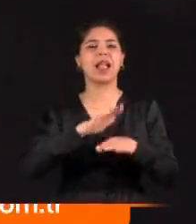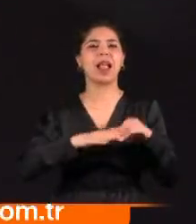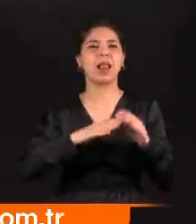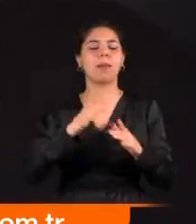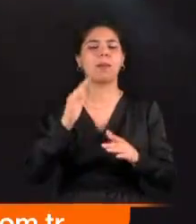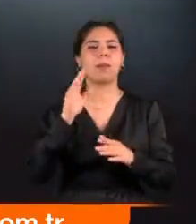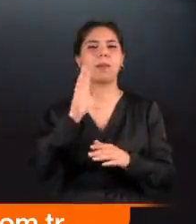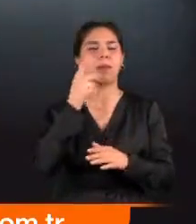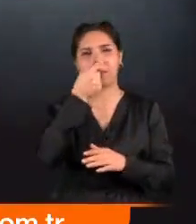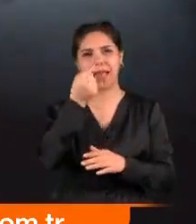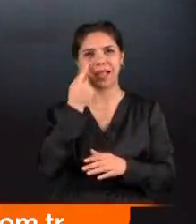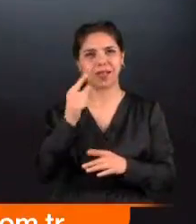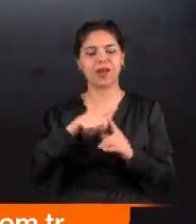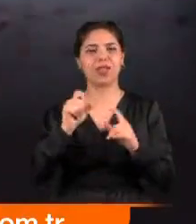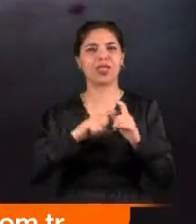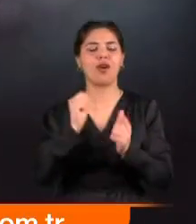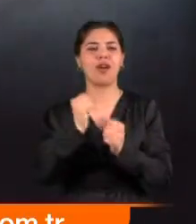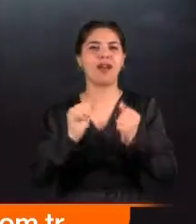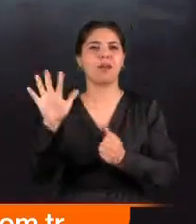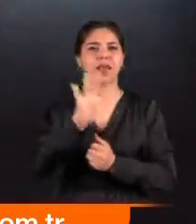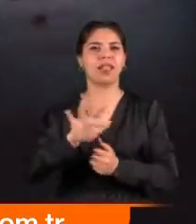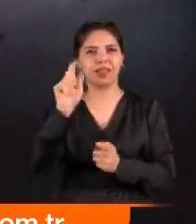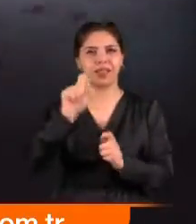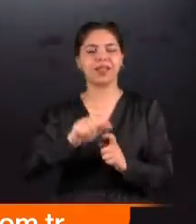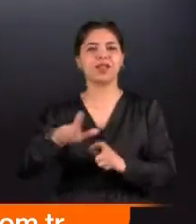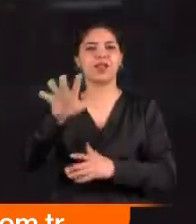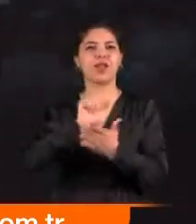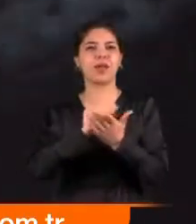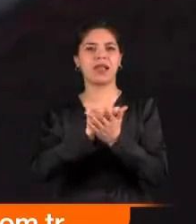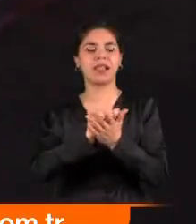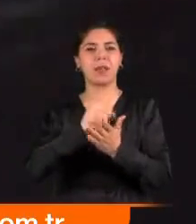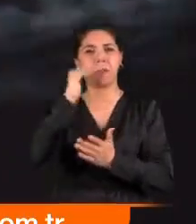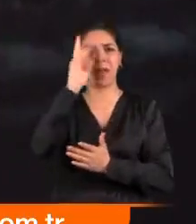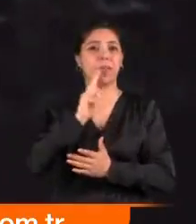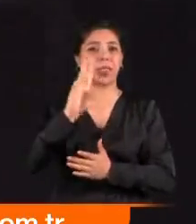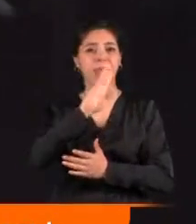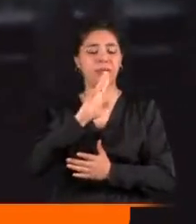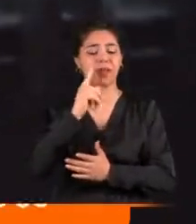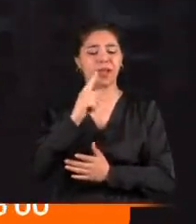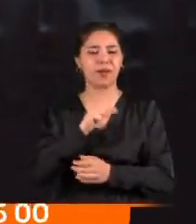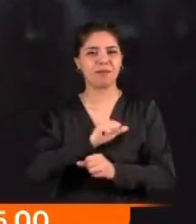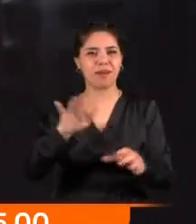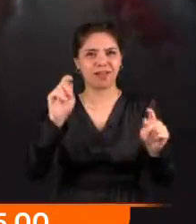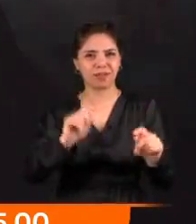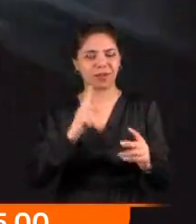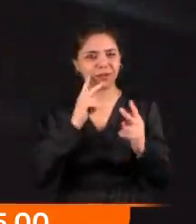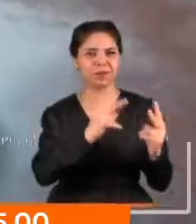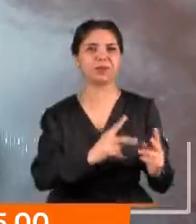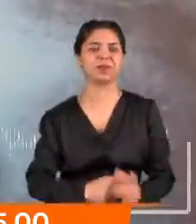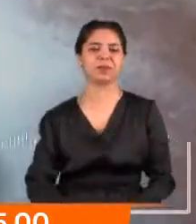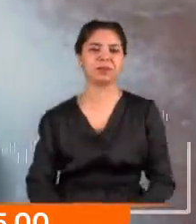aldı, makam aracı togu yıkadı. O anları sosyal medya hesabından bayram temizliği notuyla paylaştı.